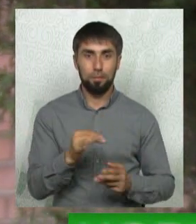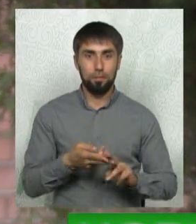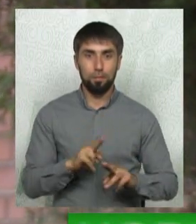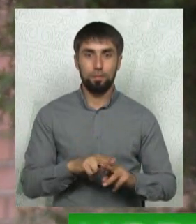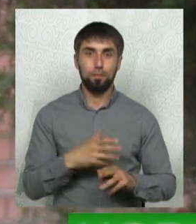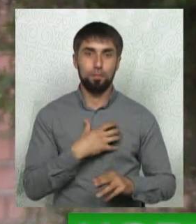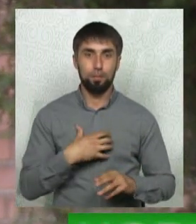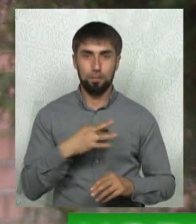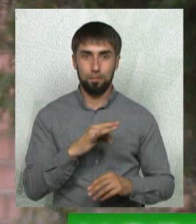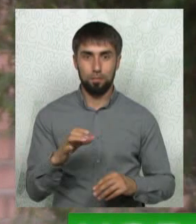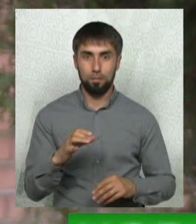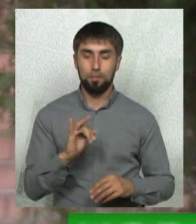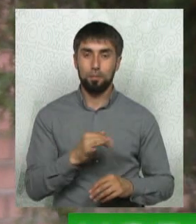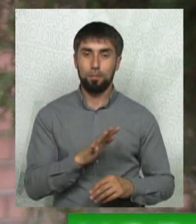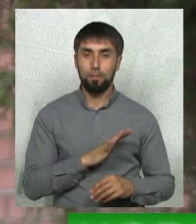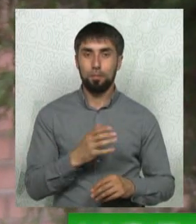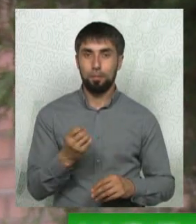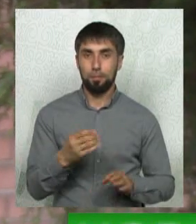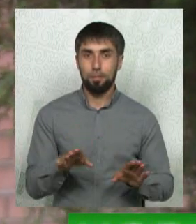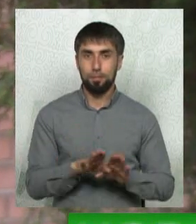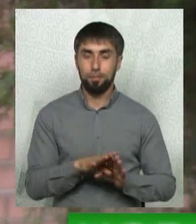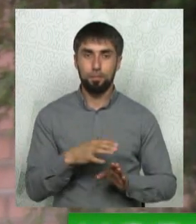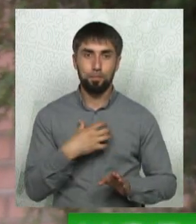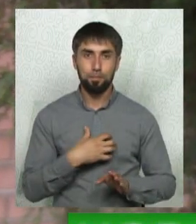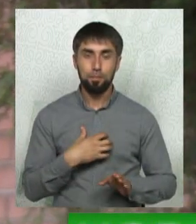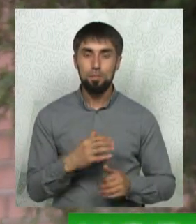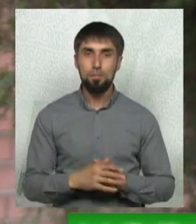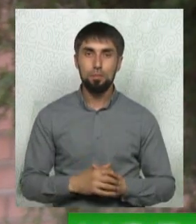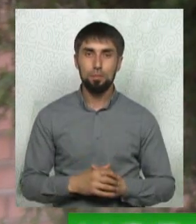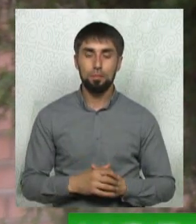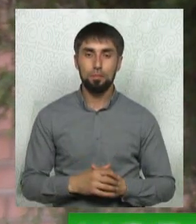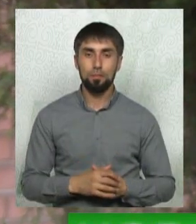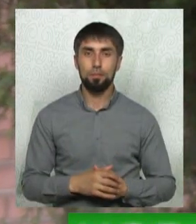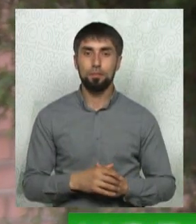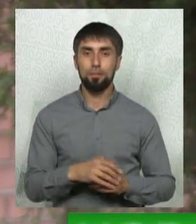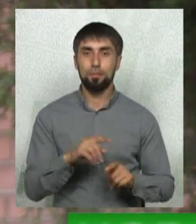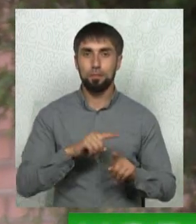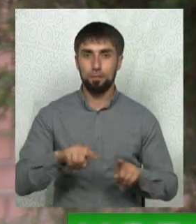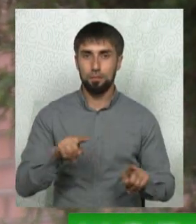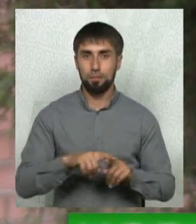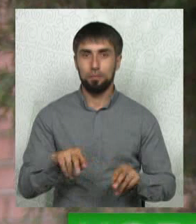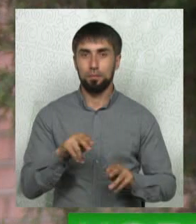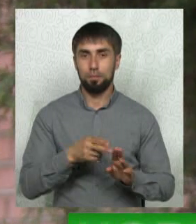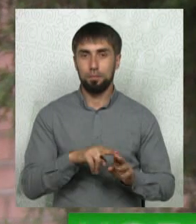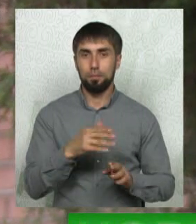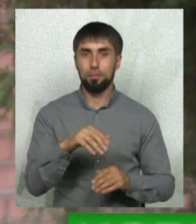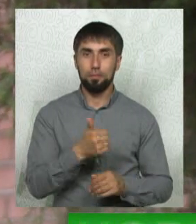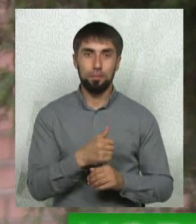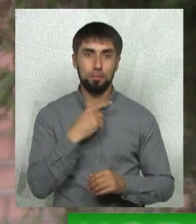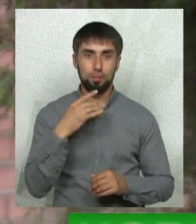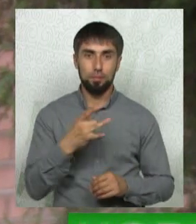важный процесс. И было еще такое важное наставление, обращение главы,